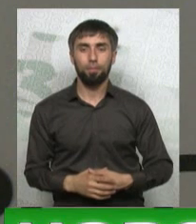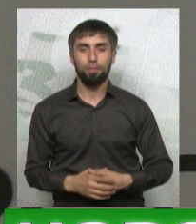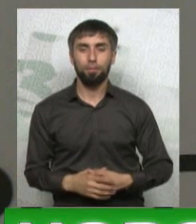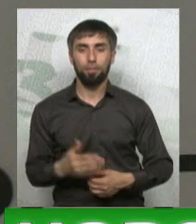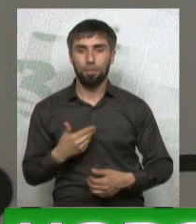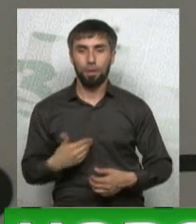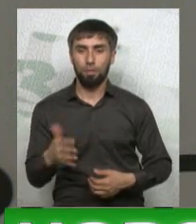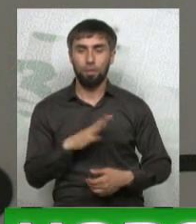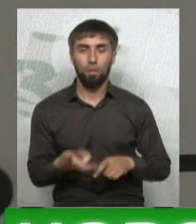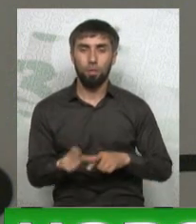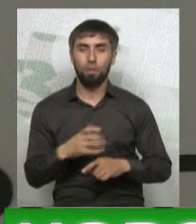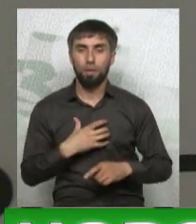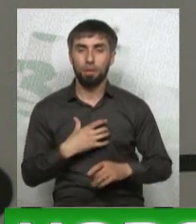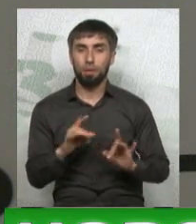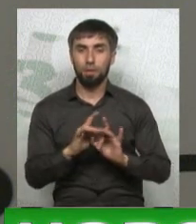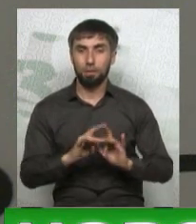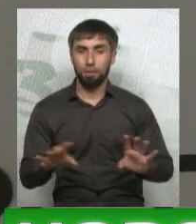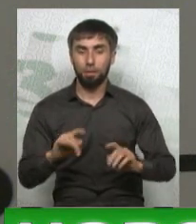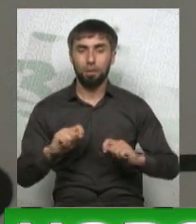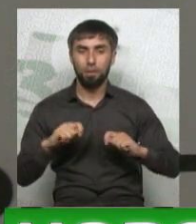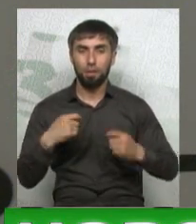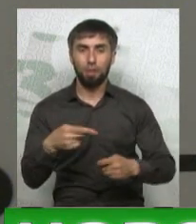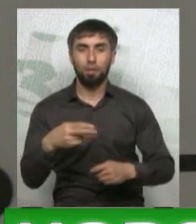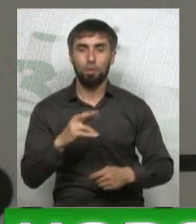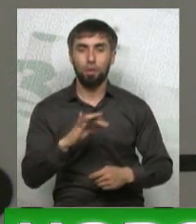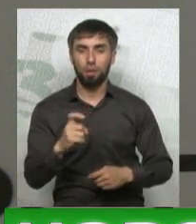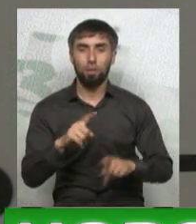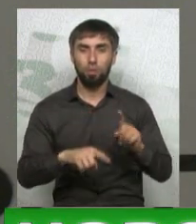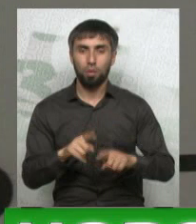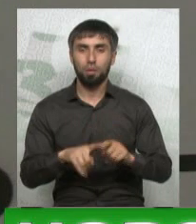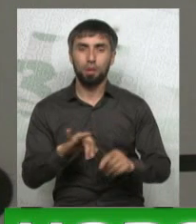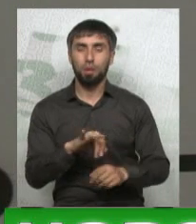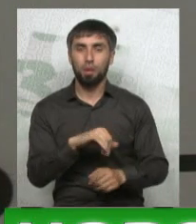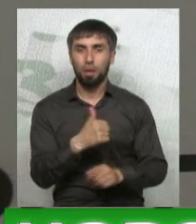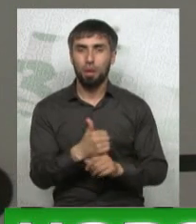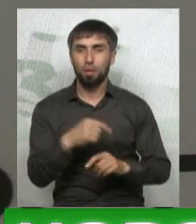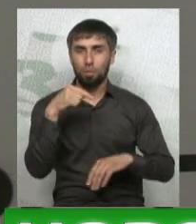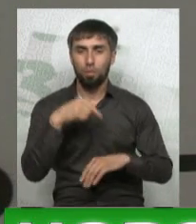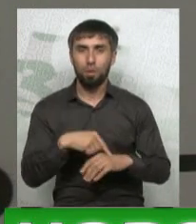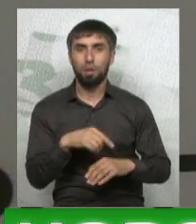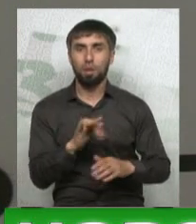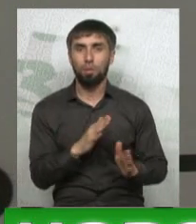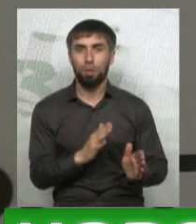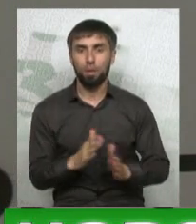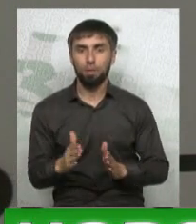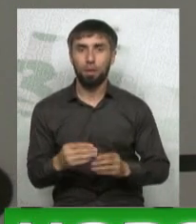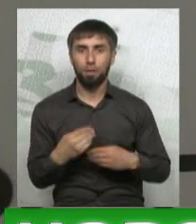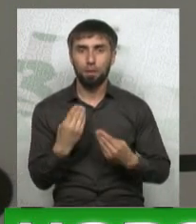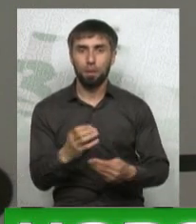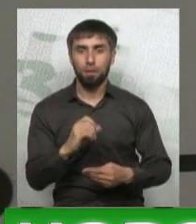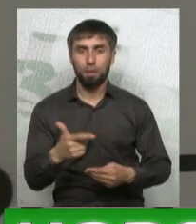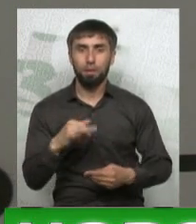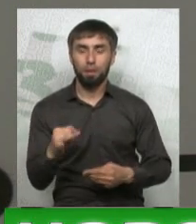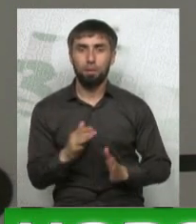Нам было очень важно донести до них, вот, в том числе и основные моменты, основной порядок сдачи ЕГЭ, ну